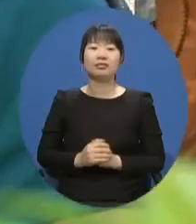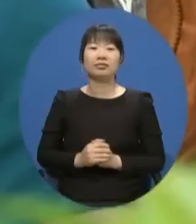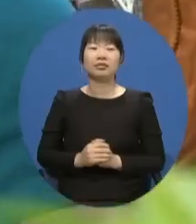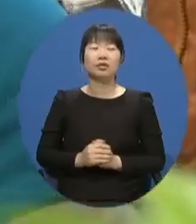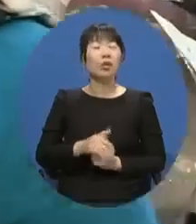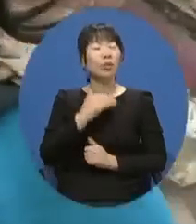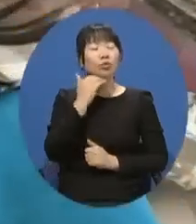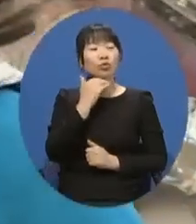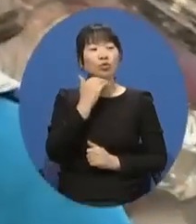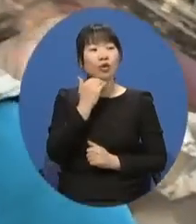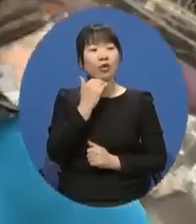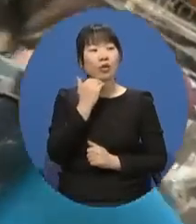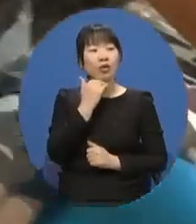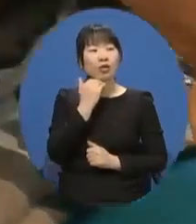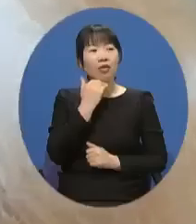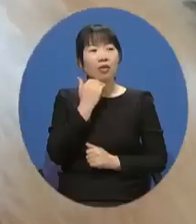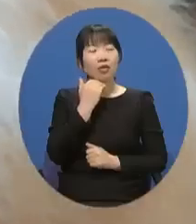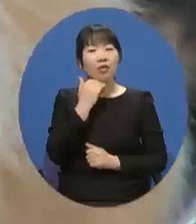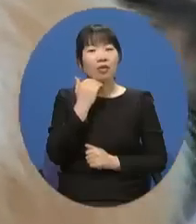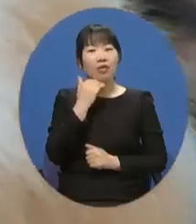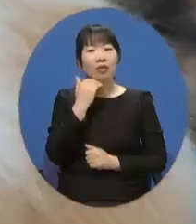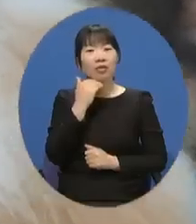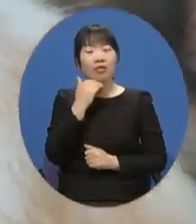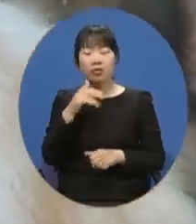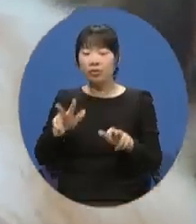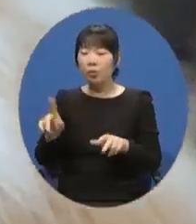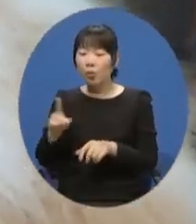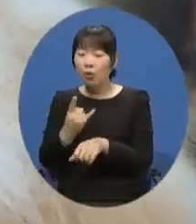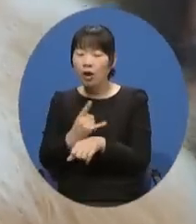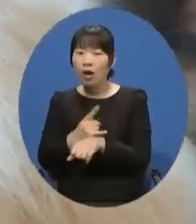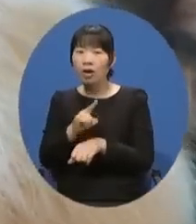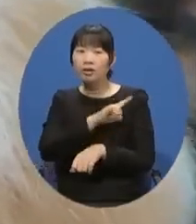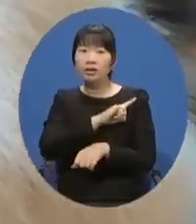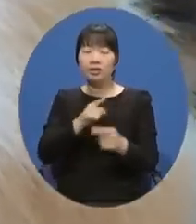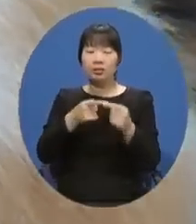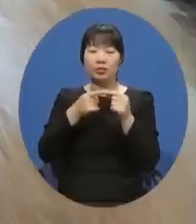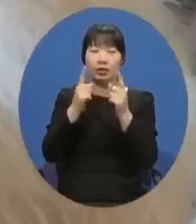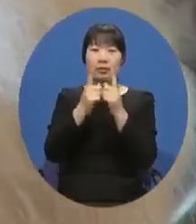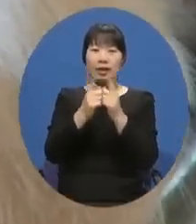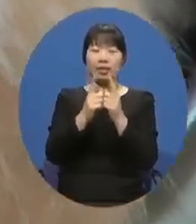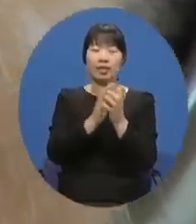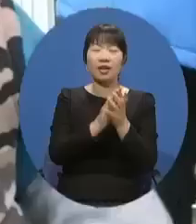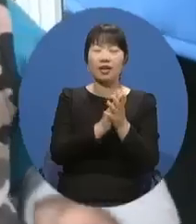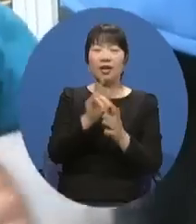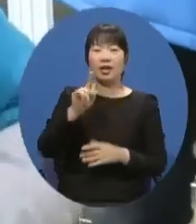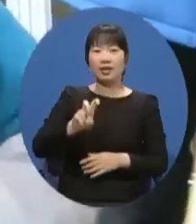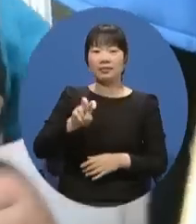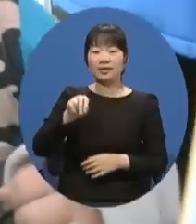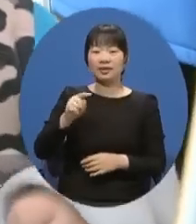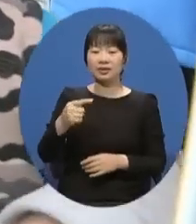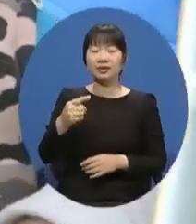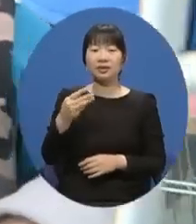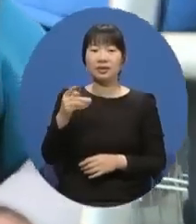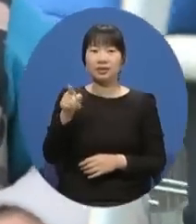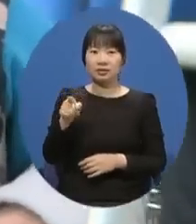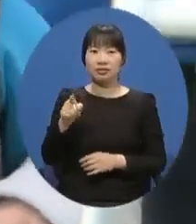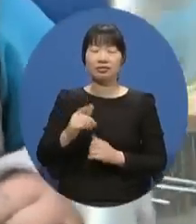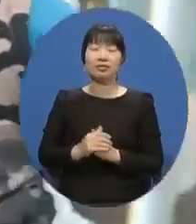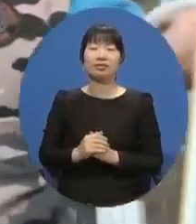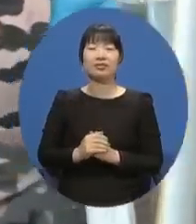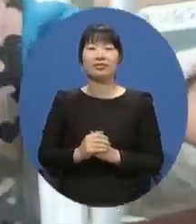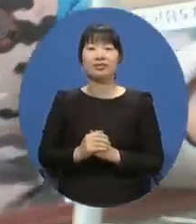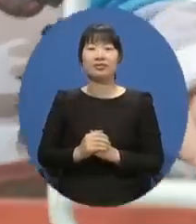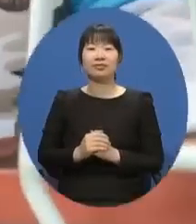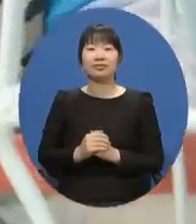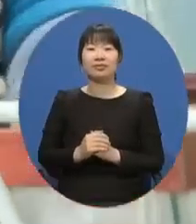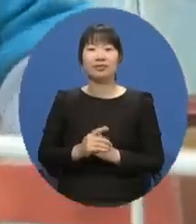얘네 누구야? 어? 지금 뭐해? 제일 먼저 만난 친구는 바로 햄스터. 내가 많이 놀아? 어,